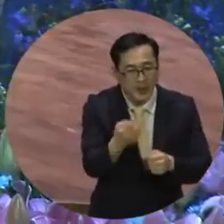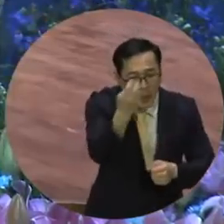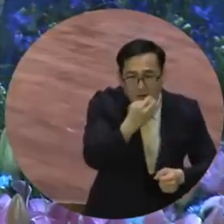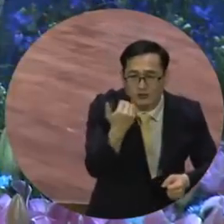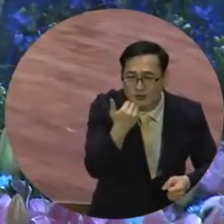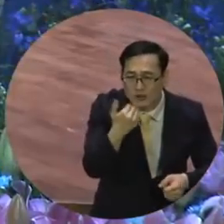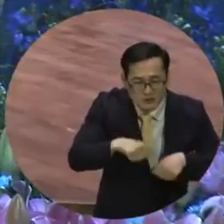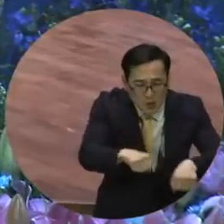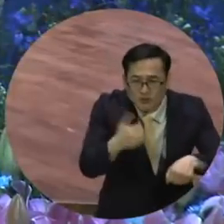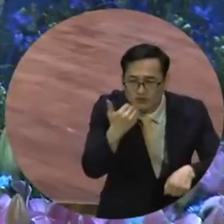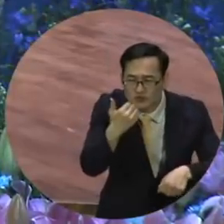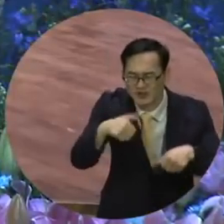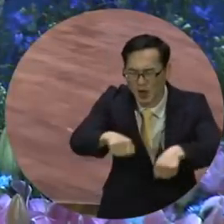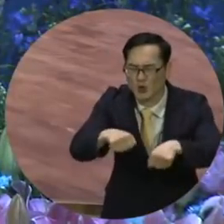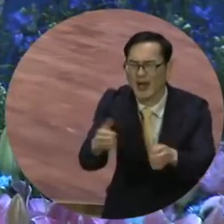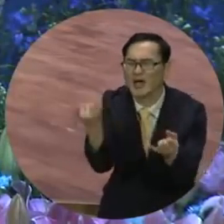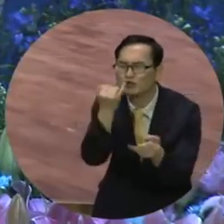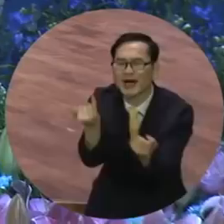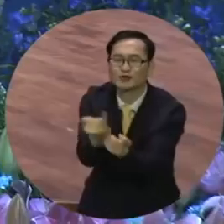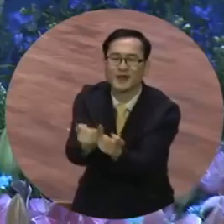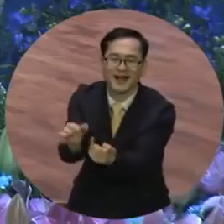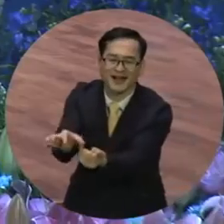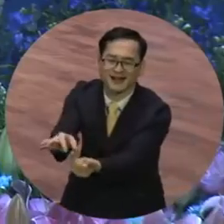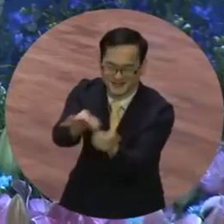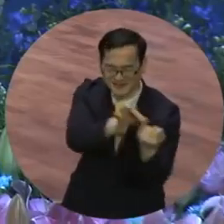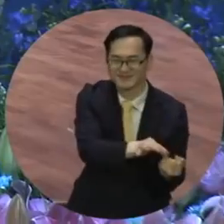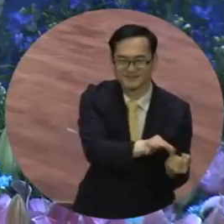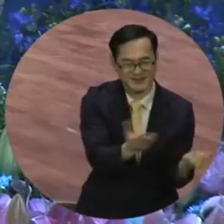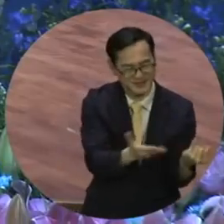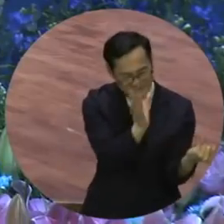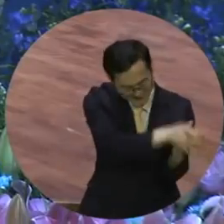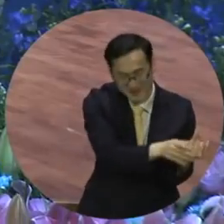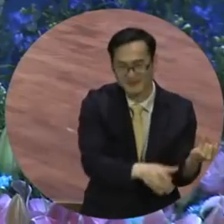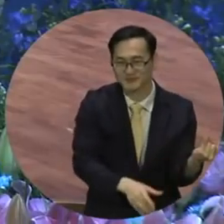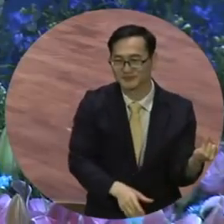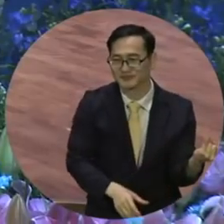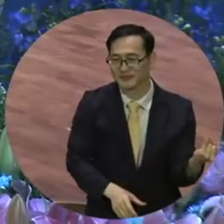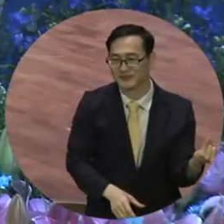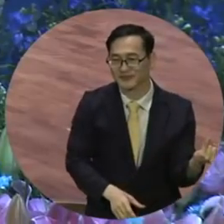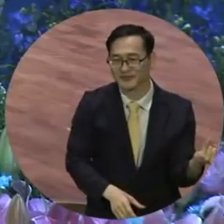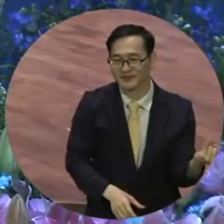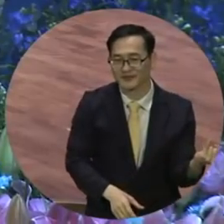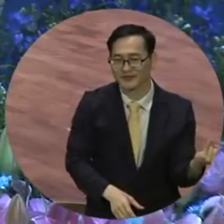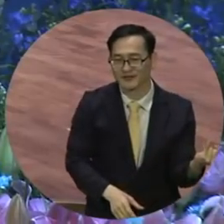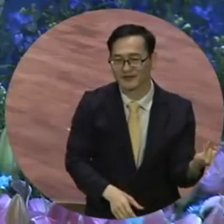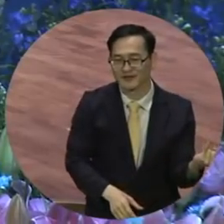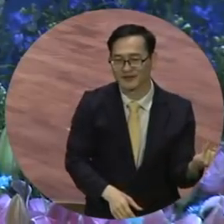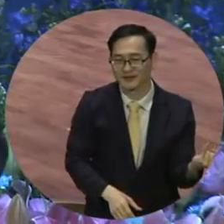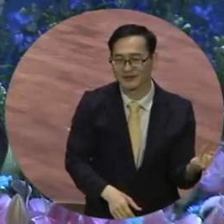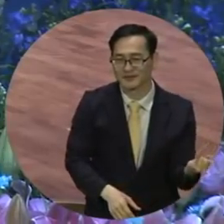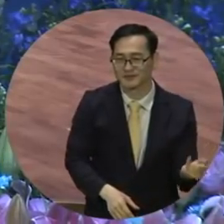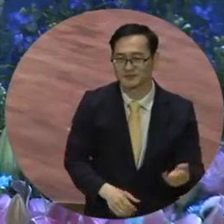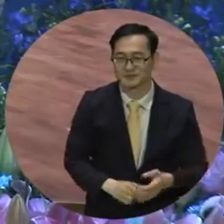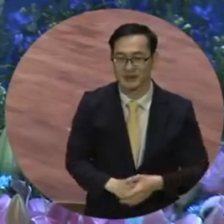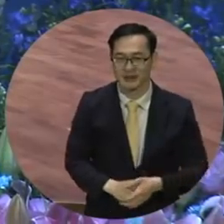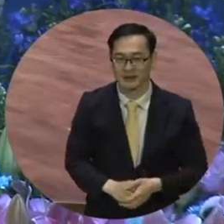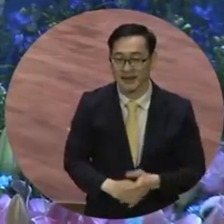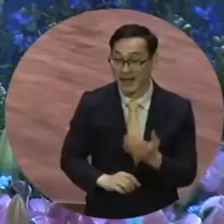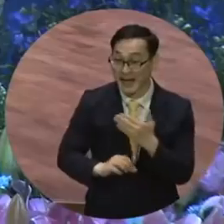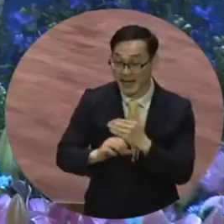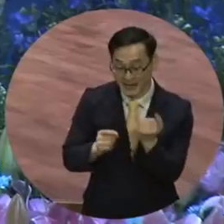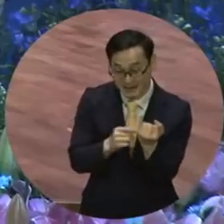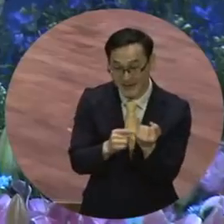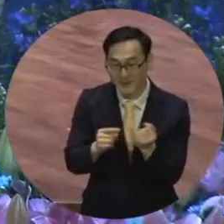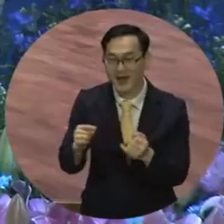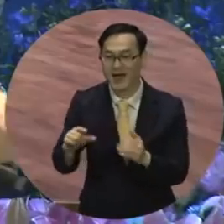해요? 청소하는 아줌마가, 청소하는 아줌마가 아침 9시 출근합니다. 9시 중간 5시에 퇴근하는데, 청소하는 아줌마가